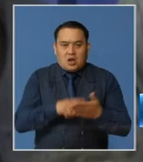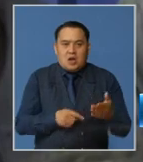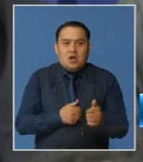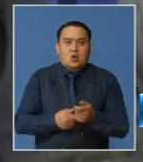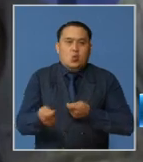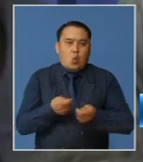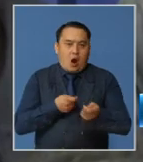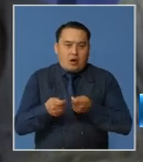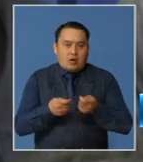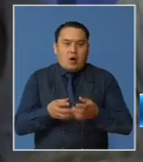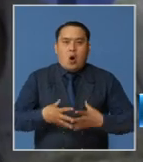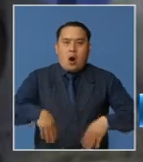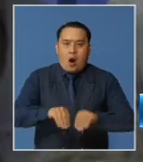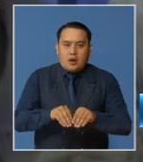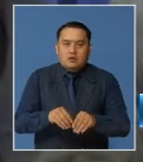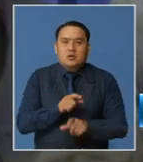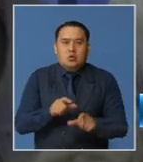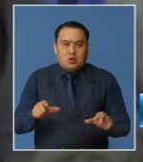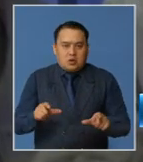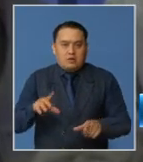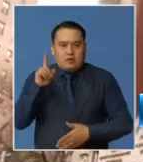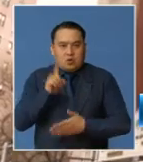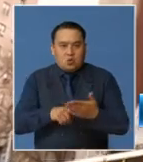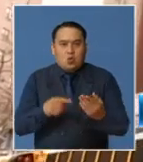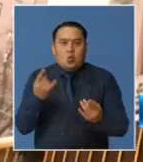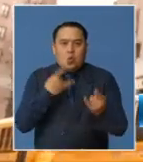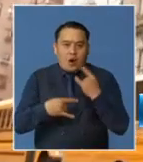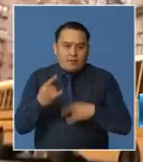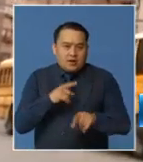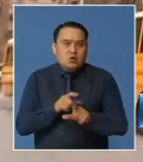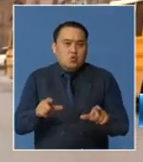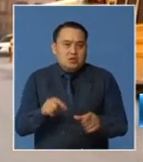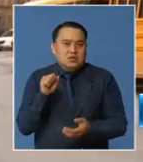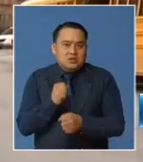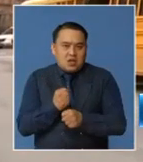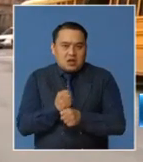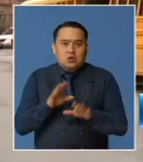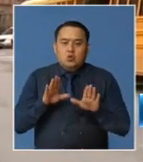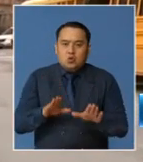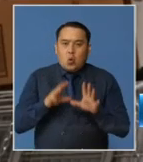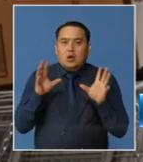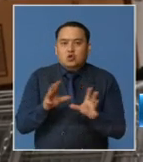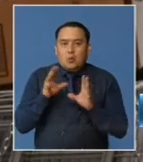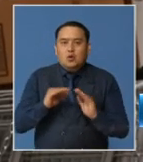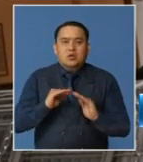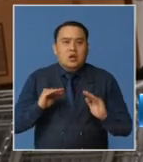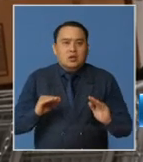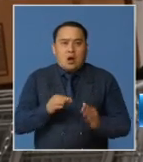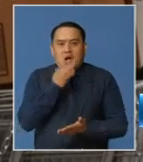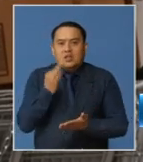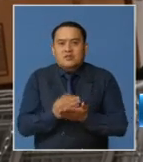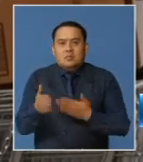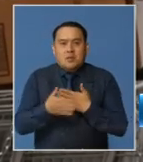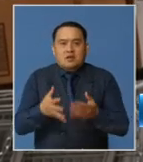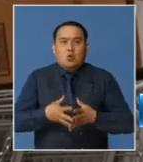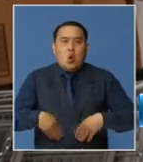лидеры, главы общин убедили людей, что они должны это сделать не только из заботы о детях. Они несут ответственность